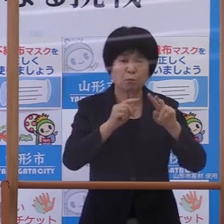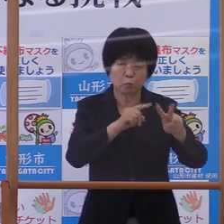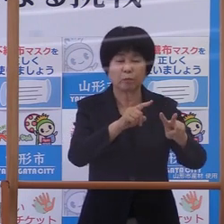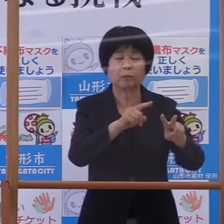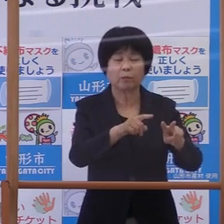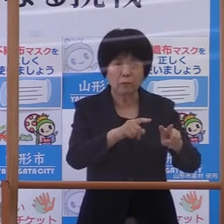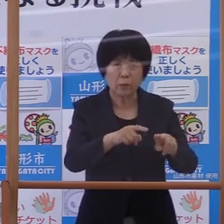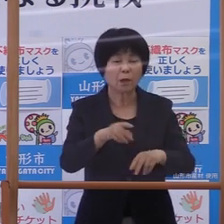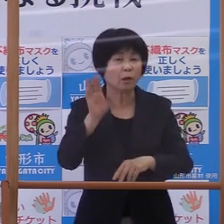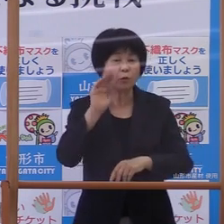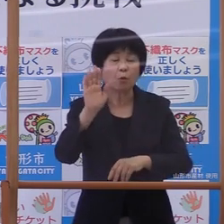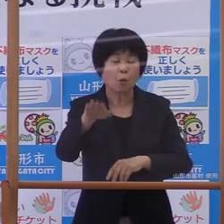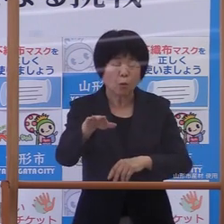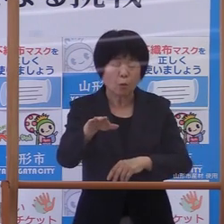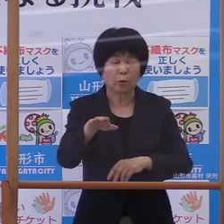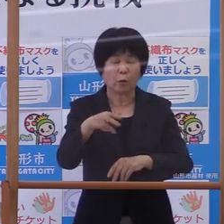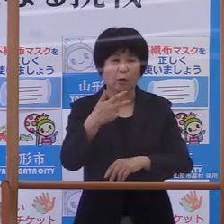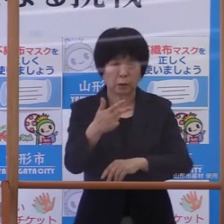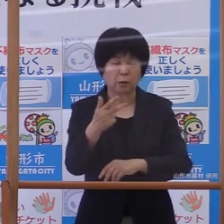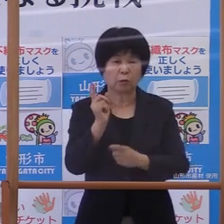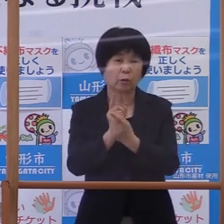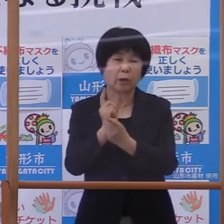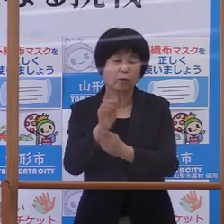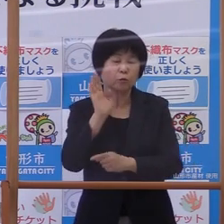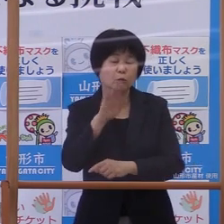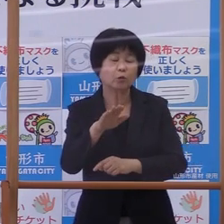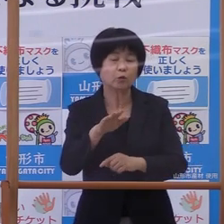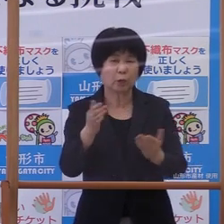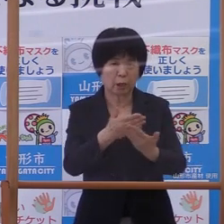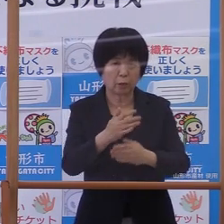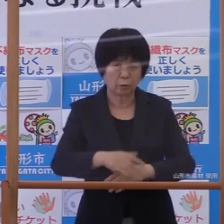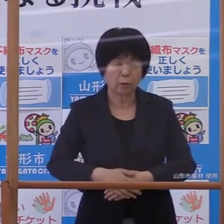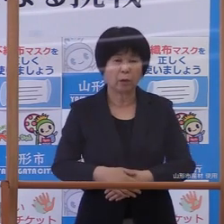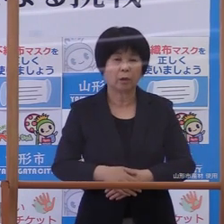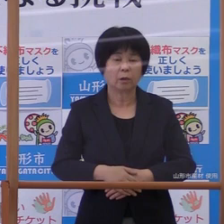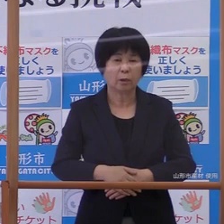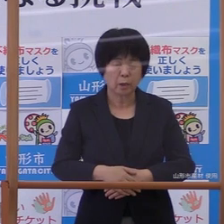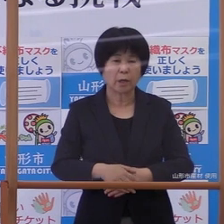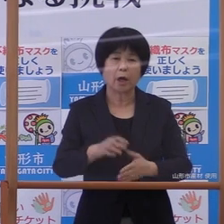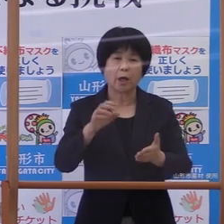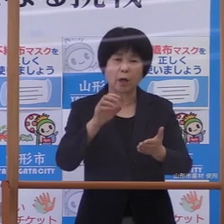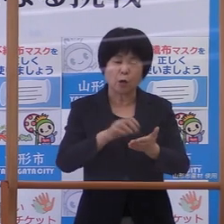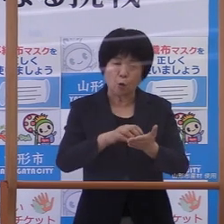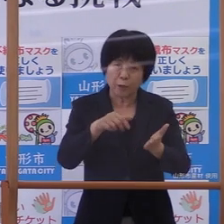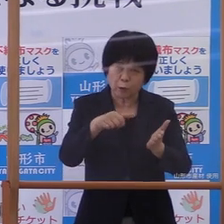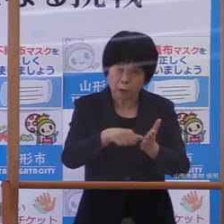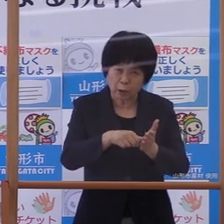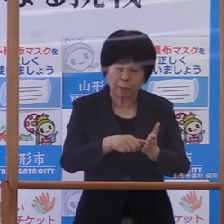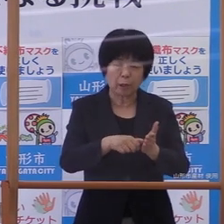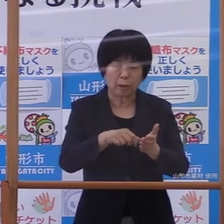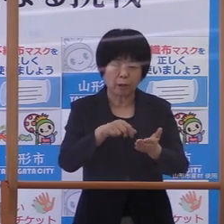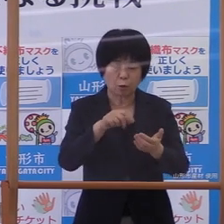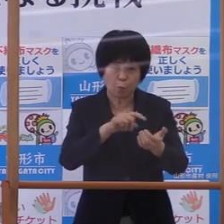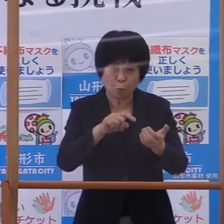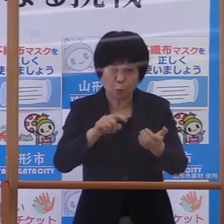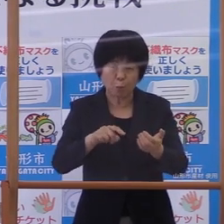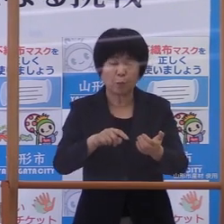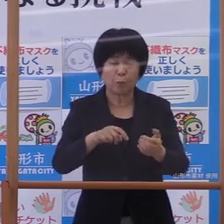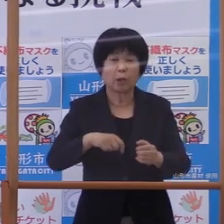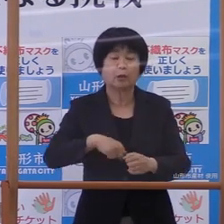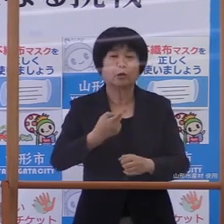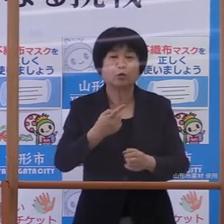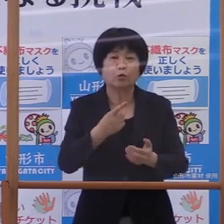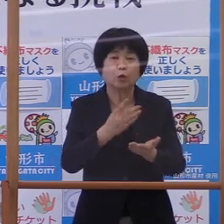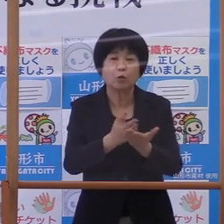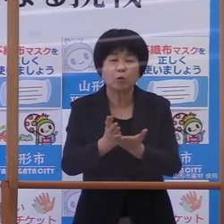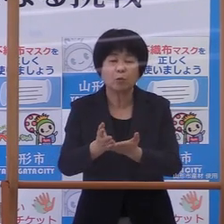報後のよりスムーズな対応につなげてまいります。さらにゴミの名称を入力すると自動で分別方法を応答する